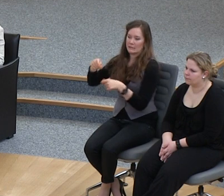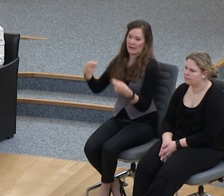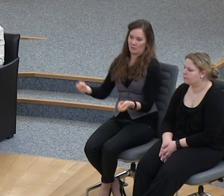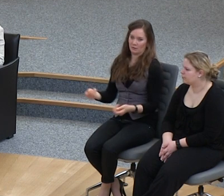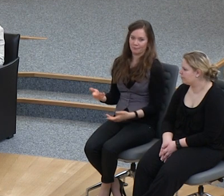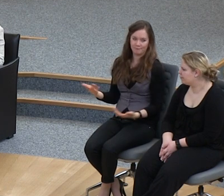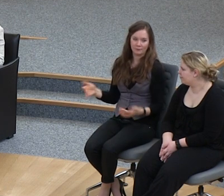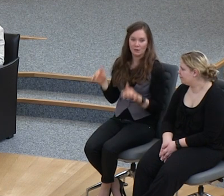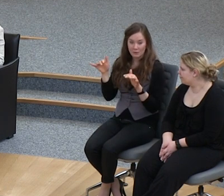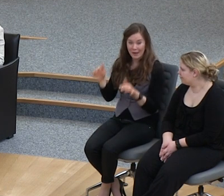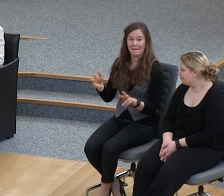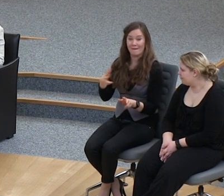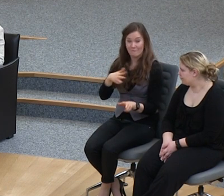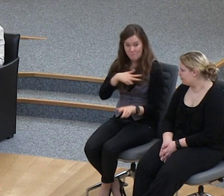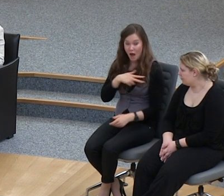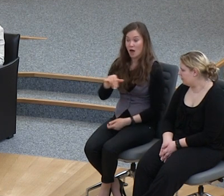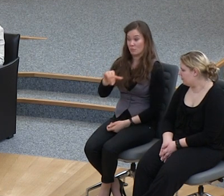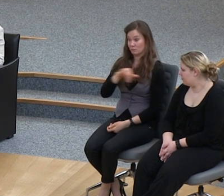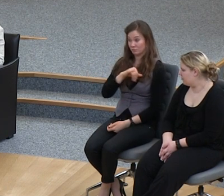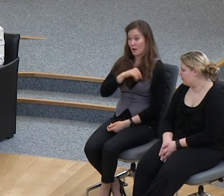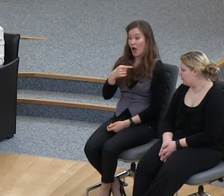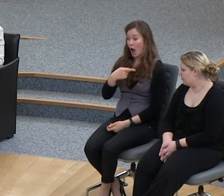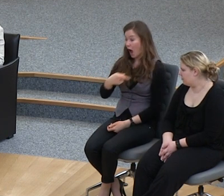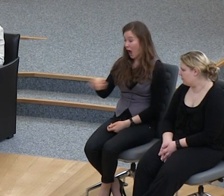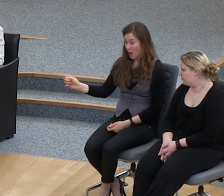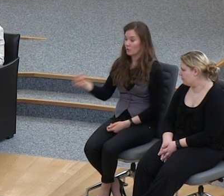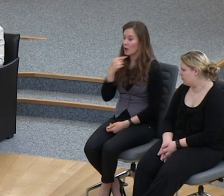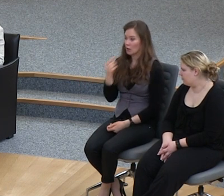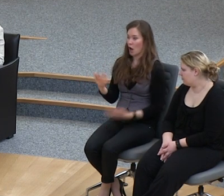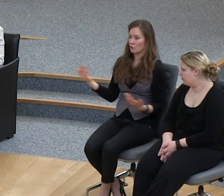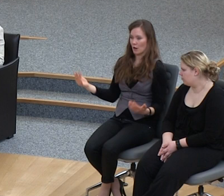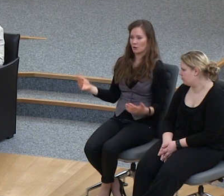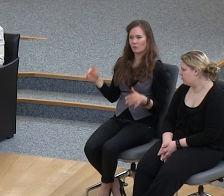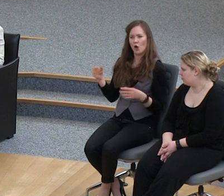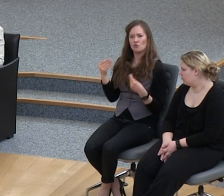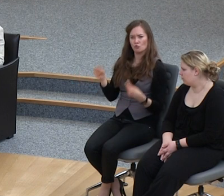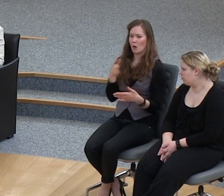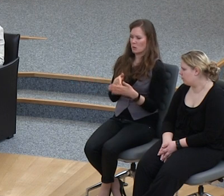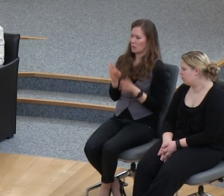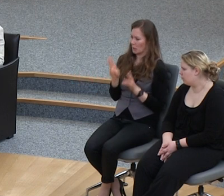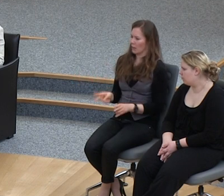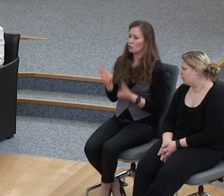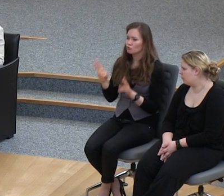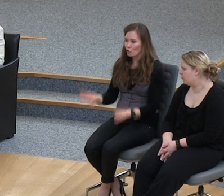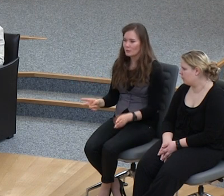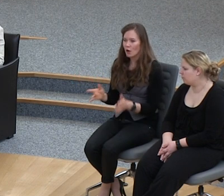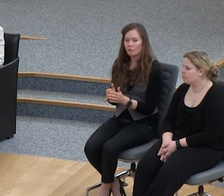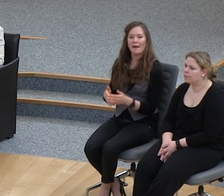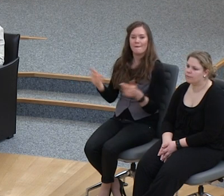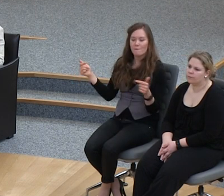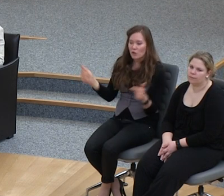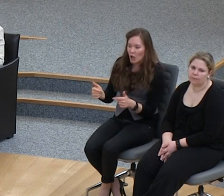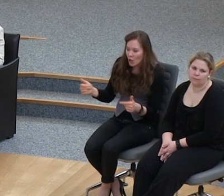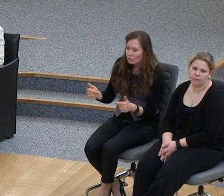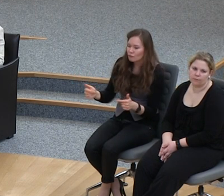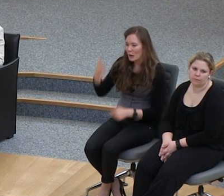da ist es hochinteressant, dass alle immer davon ausgegangen sind, das ist ja behindertengerecht. Da wird ja gepflegt,